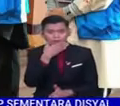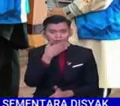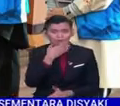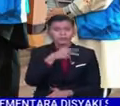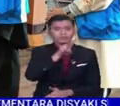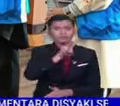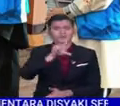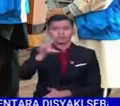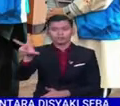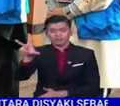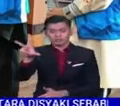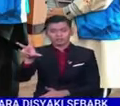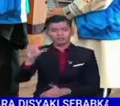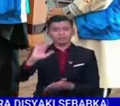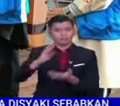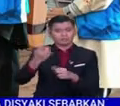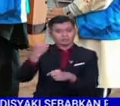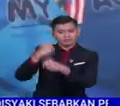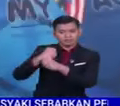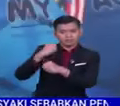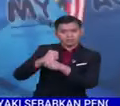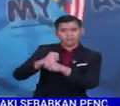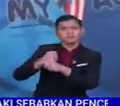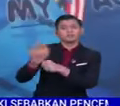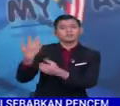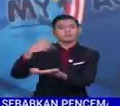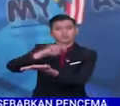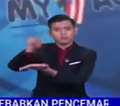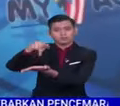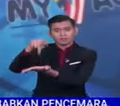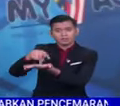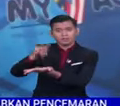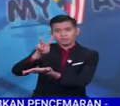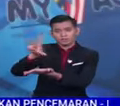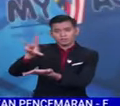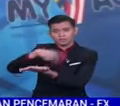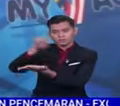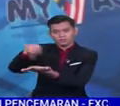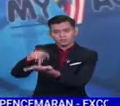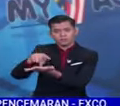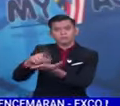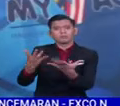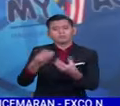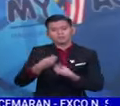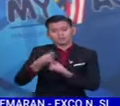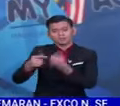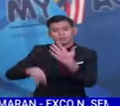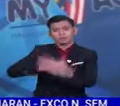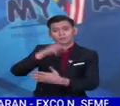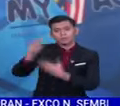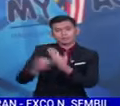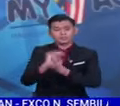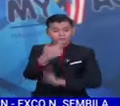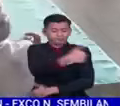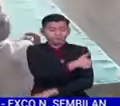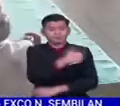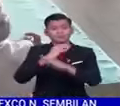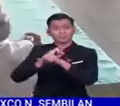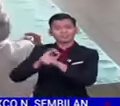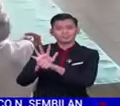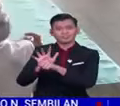23 pusat pemberian vaksin di seluruh negeri pagi membantu Kementerian Kesehatan melancarkan program vaksinasi